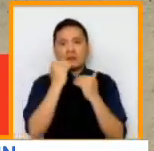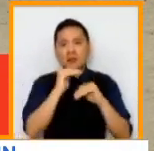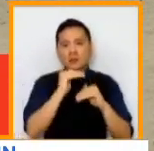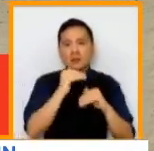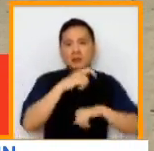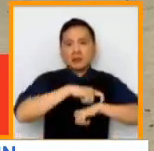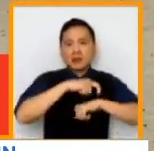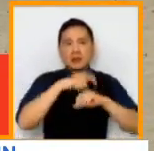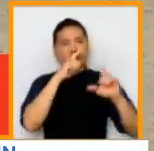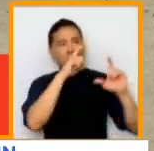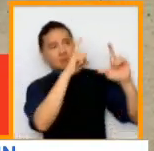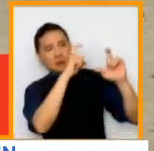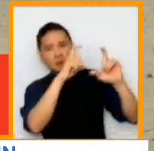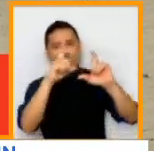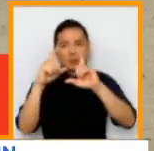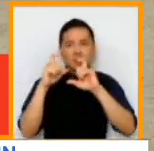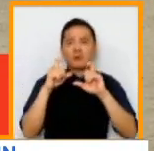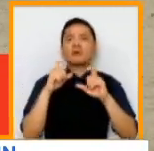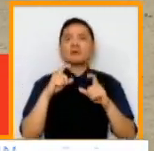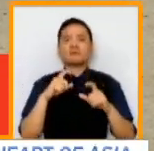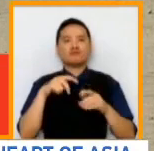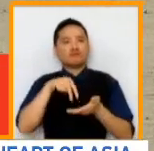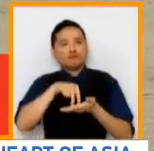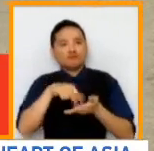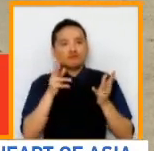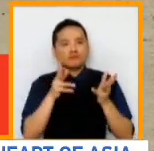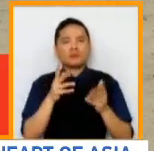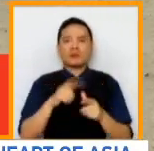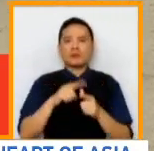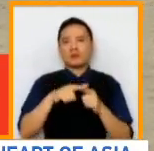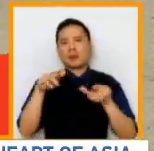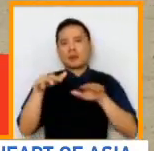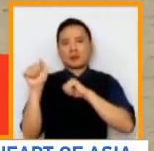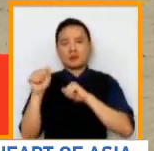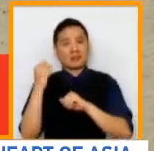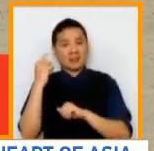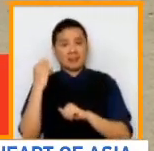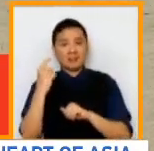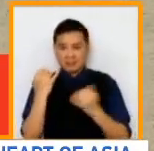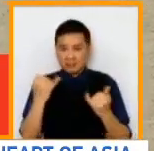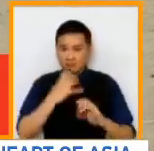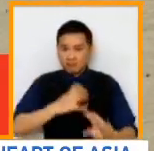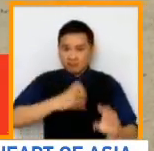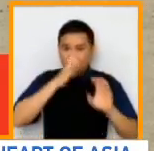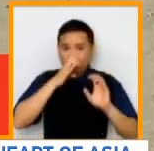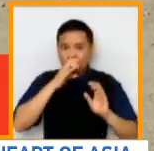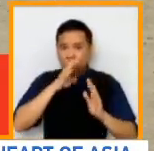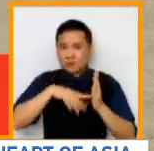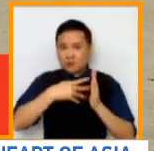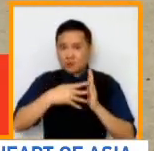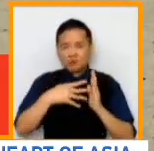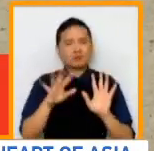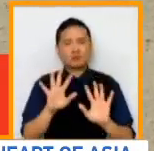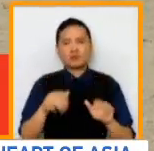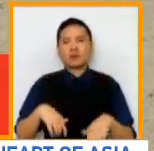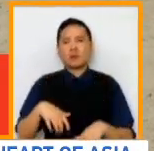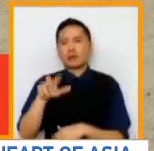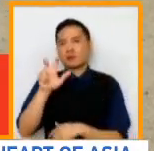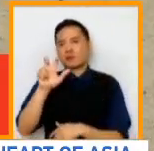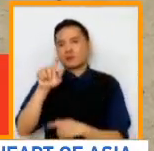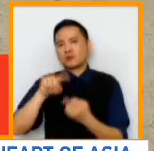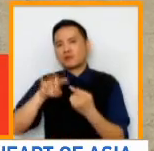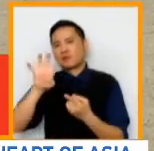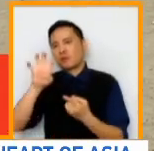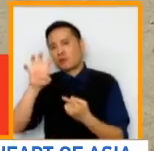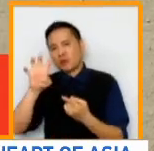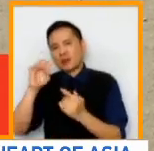Pero ngayon, kaunti pa lang mga tao kaya di pa sila stricto sa oras. Limitado rin daw sa 300 hanggang 400 na tao o ang papayagan sa loob ng